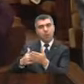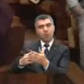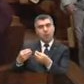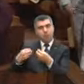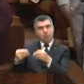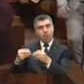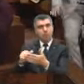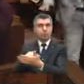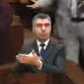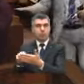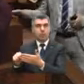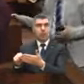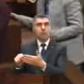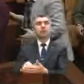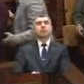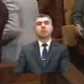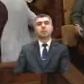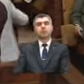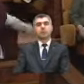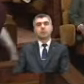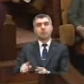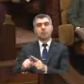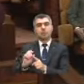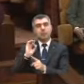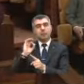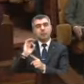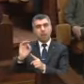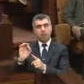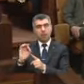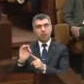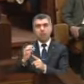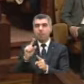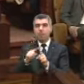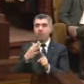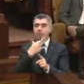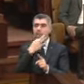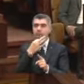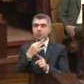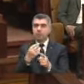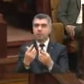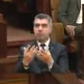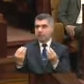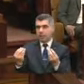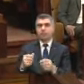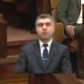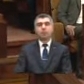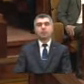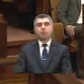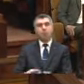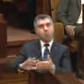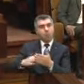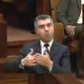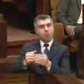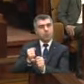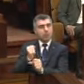وشراء بواسطة هذه الآلية اللي سهلت مجموعة ديال الأمور، ولكن كل المشتغلين